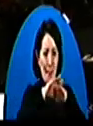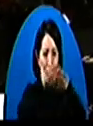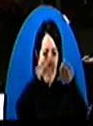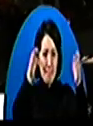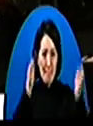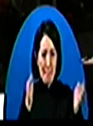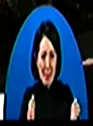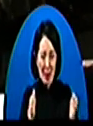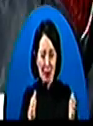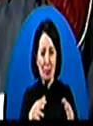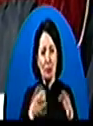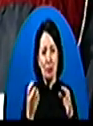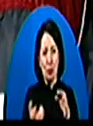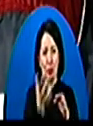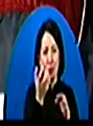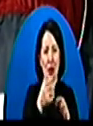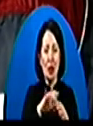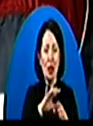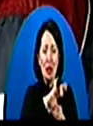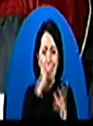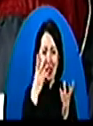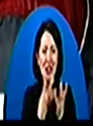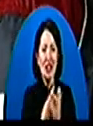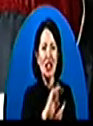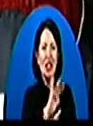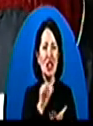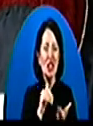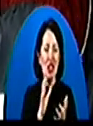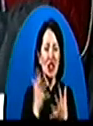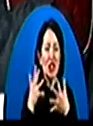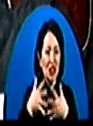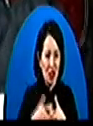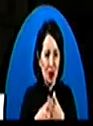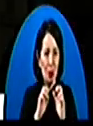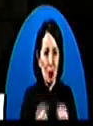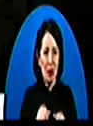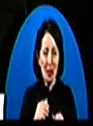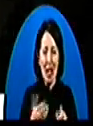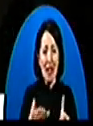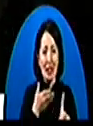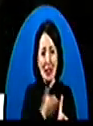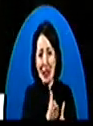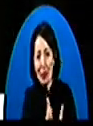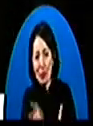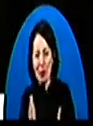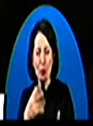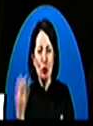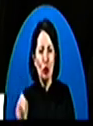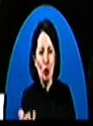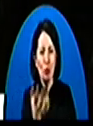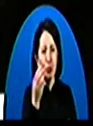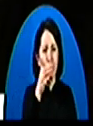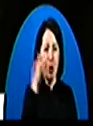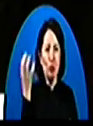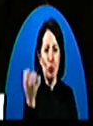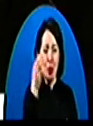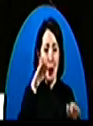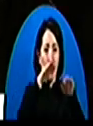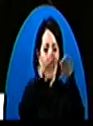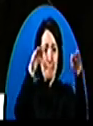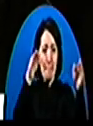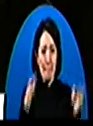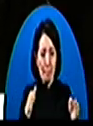болгох, цаашлаад нэгдсэн системтэй болох ажлыг хийнэ. Мөн дамжлагын шугамаас их хэмжээний тоосчлалт үйлдвэрийн орчинд гардаг байсан бол